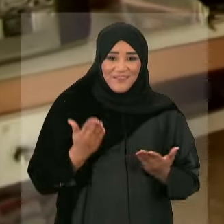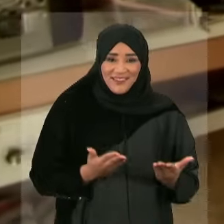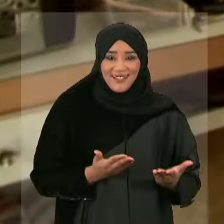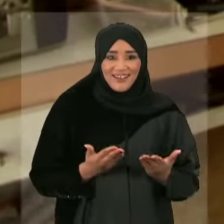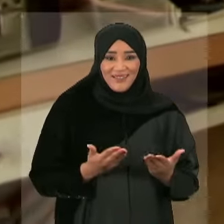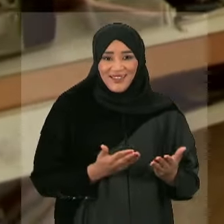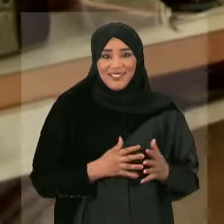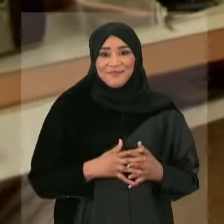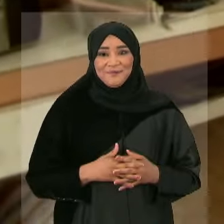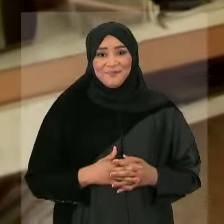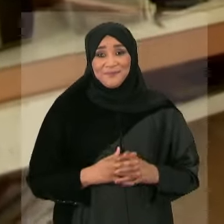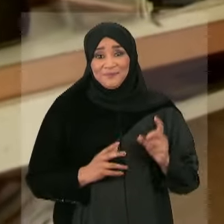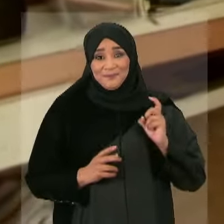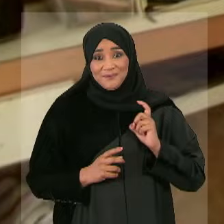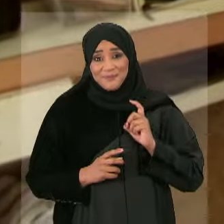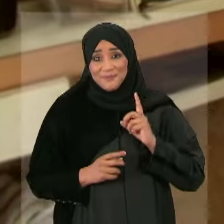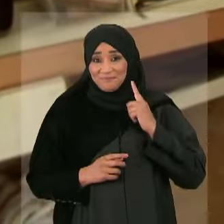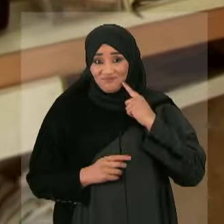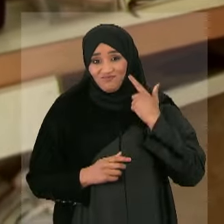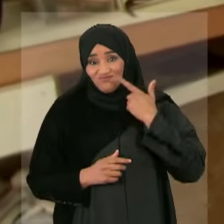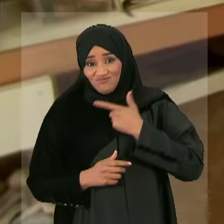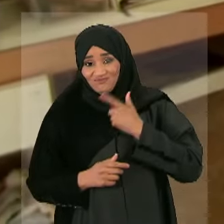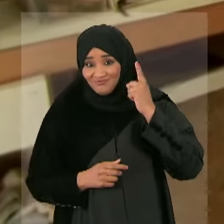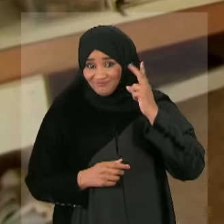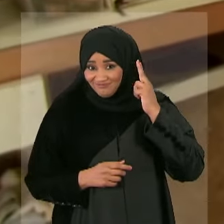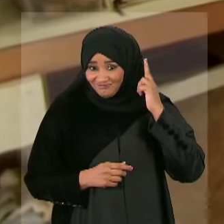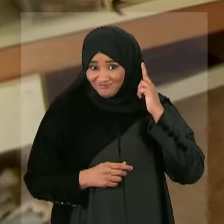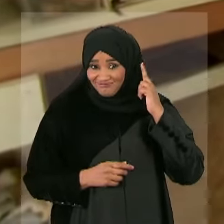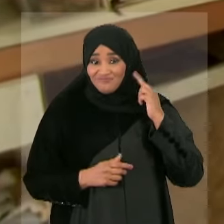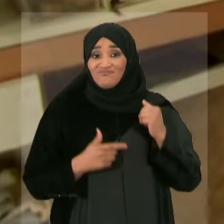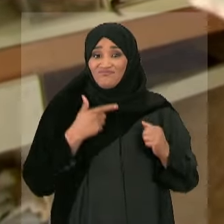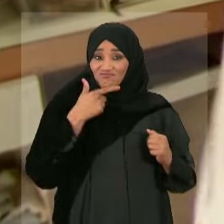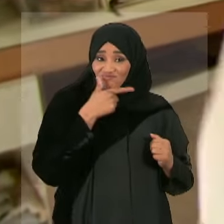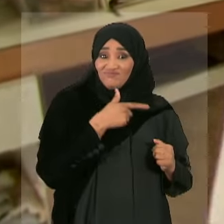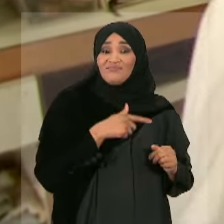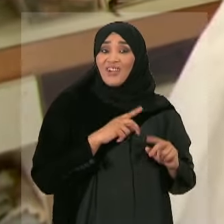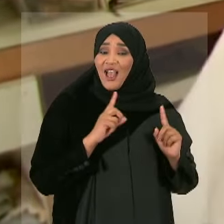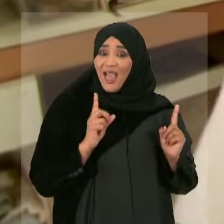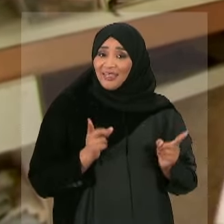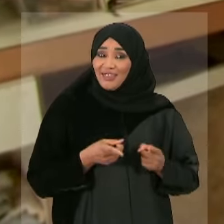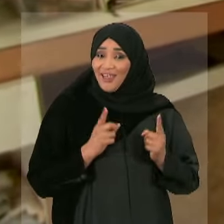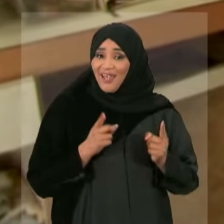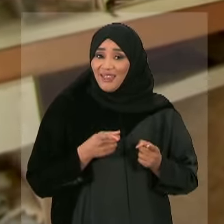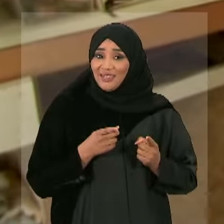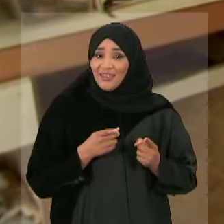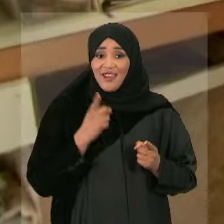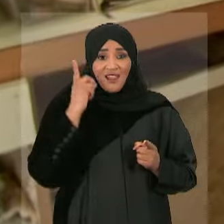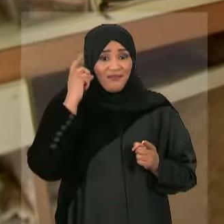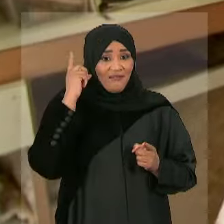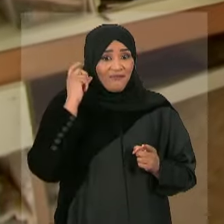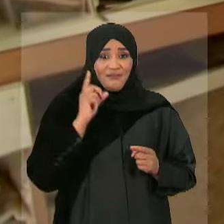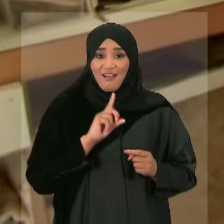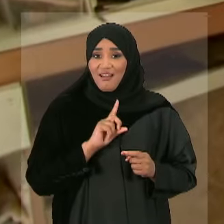تحليك؟ لا. يلا. يا مرحبا. رجاء العادي. بدون ريحة، بدون كولونيا.